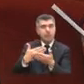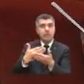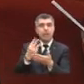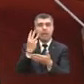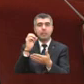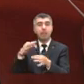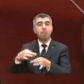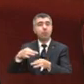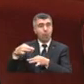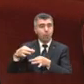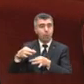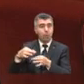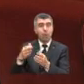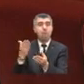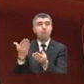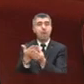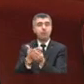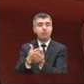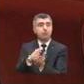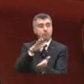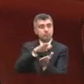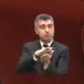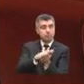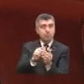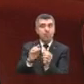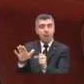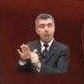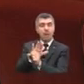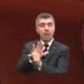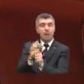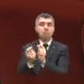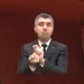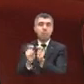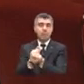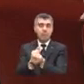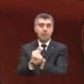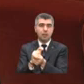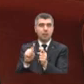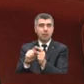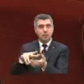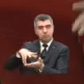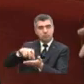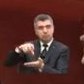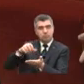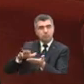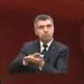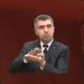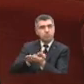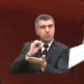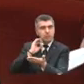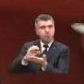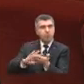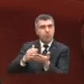نبنيو المكان ديال الحفظ، ثم كنبدلوه لانه تيعمر. لمدة شي غير سكاني وانتهى الموضوع، وكاع ديروا برنامج ب 10 مليون ديال